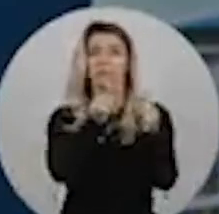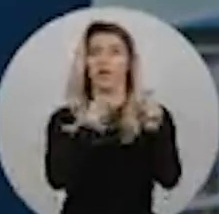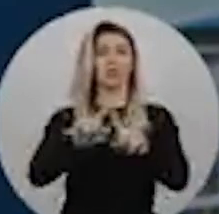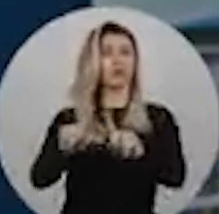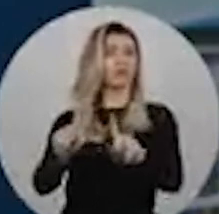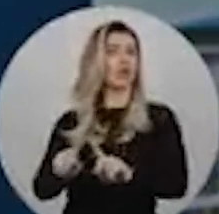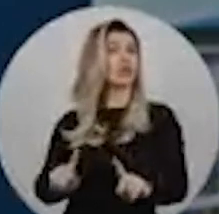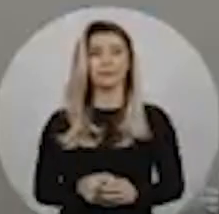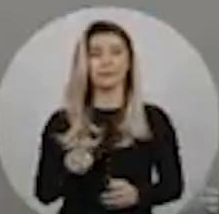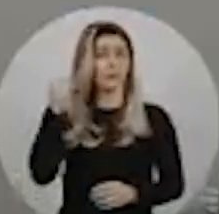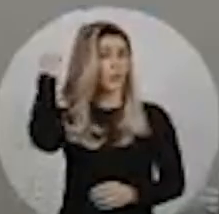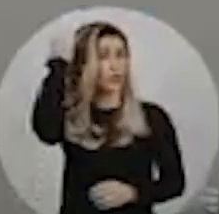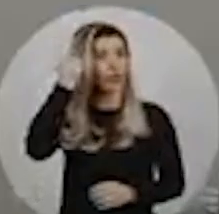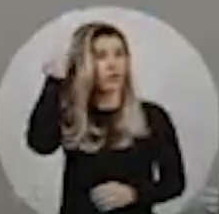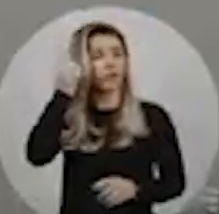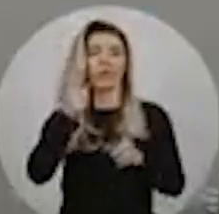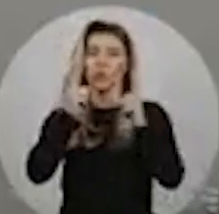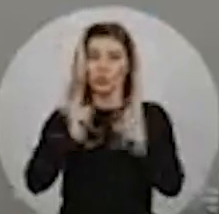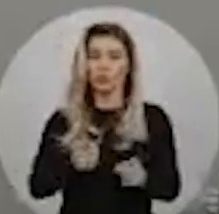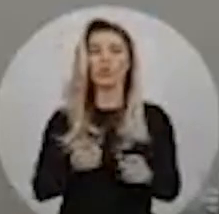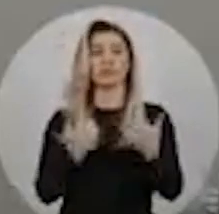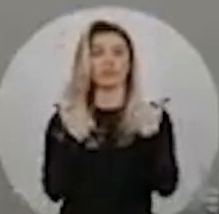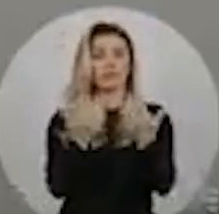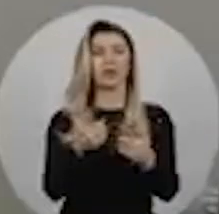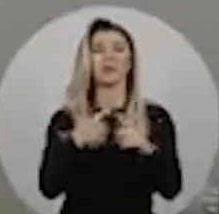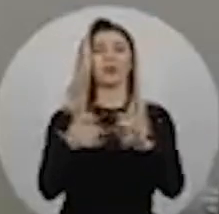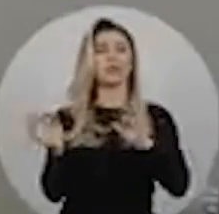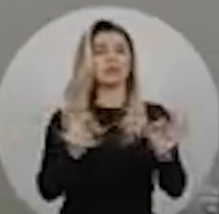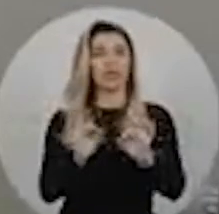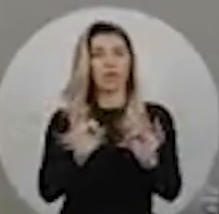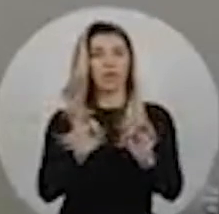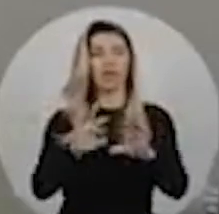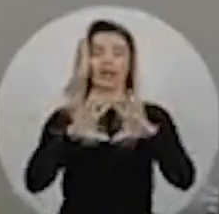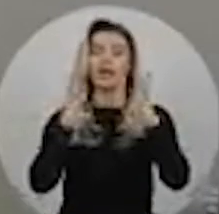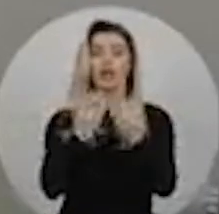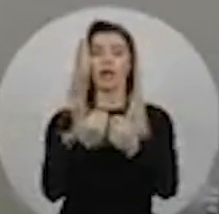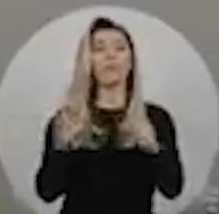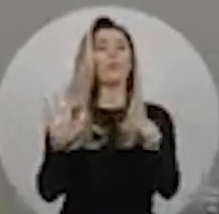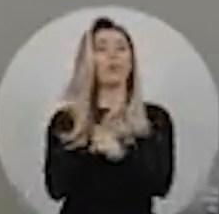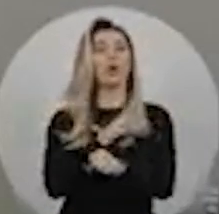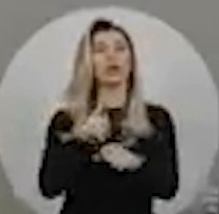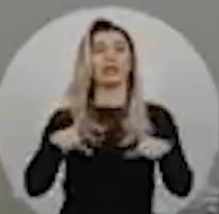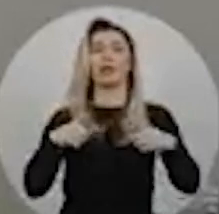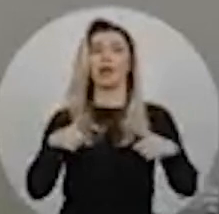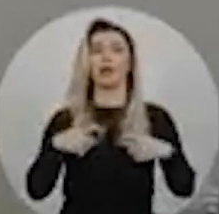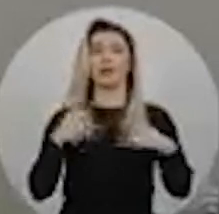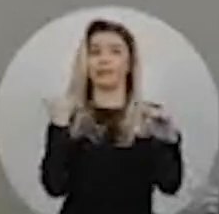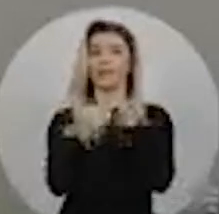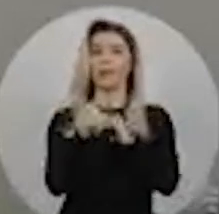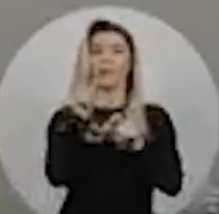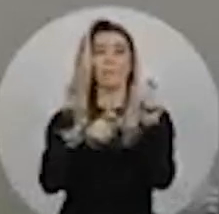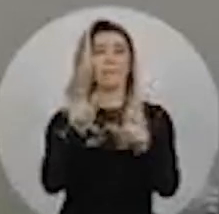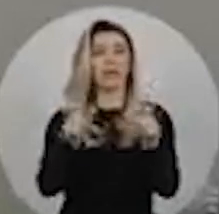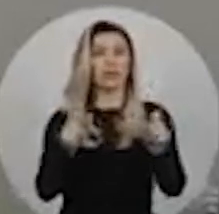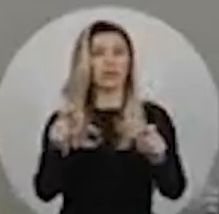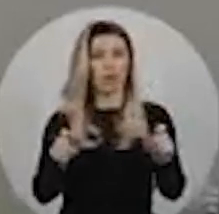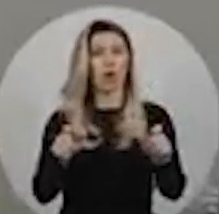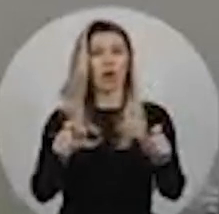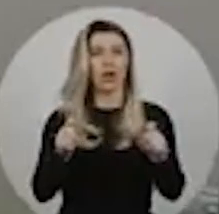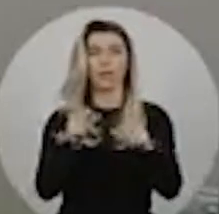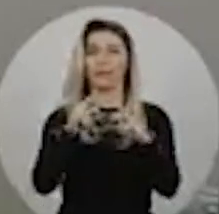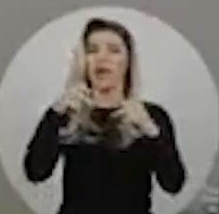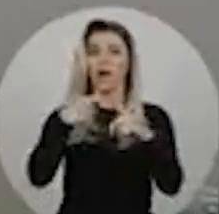like everybody else. Kosova duhet të mundësoj dhe siguroj pjesëmarrje të plotë të personave me aftësi të kufizuara në të